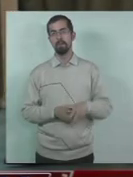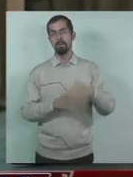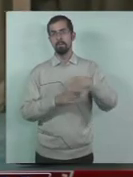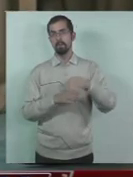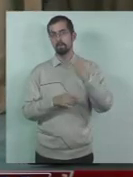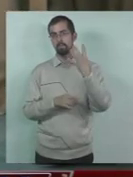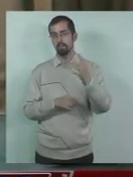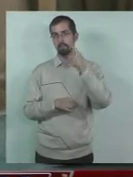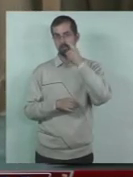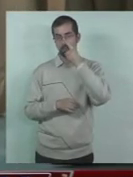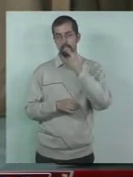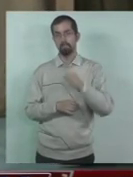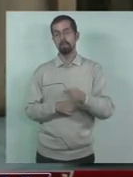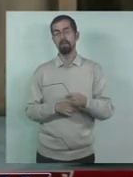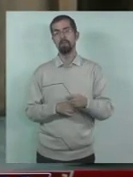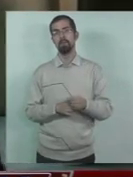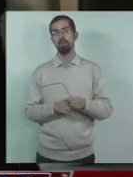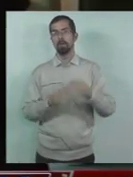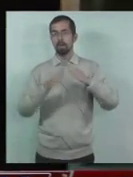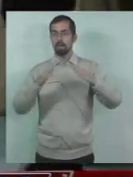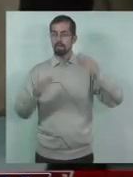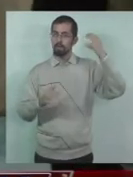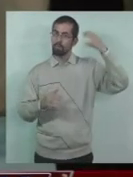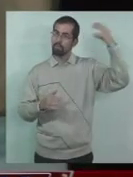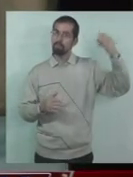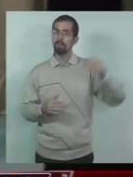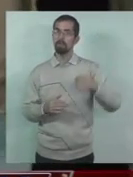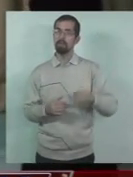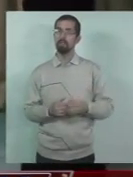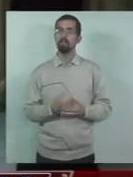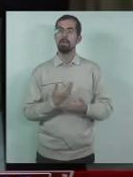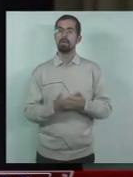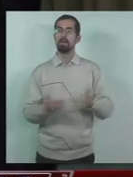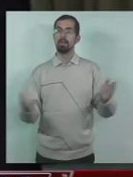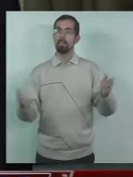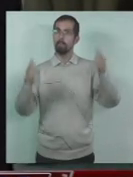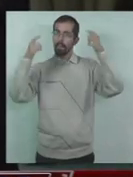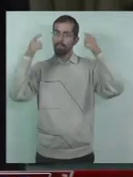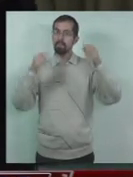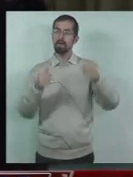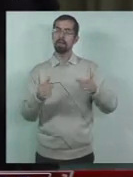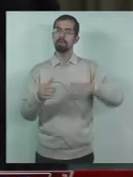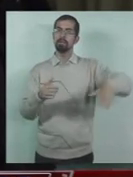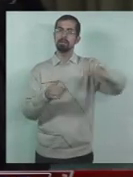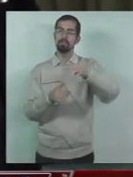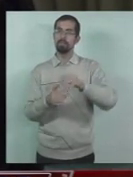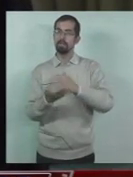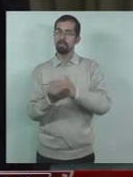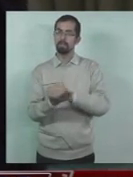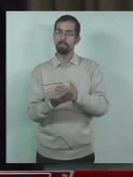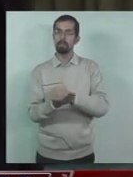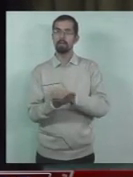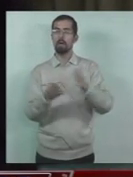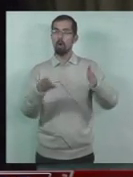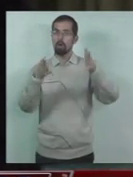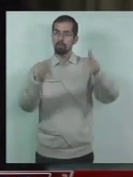4 noiembrie, începând cu ora 18, la Casa de Cultură a Sindicatelor Cede Aricescu va avea loc premierea la secțiunea interpretare și începând cu